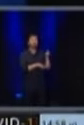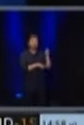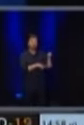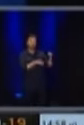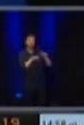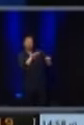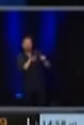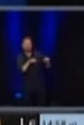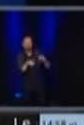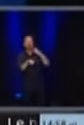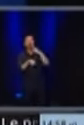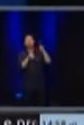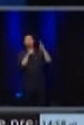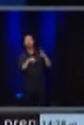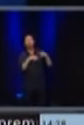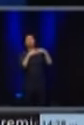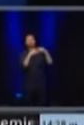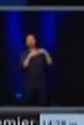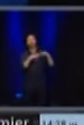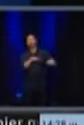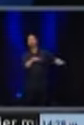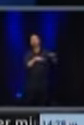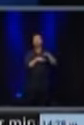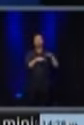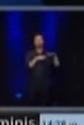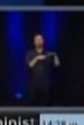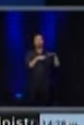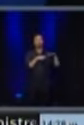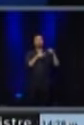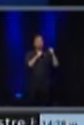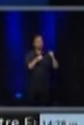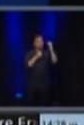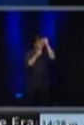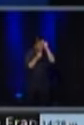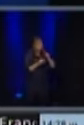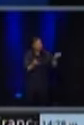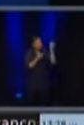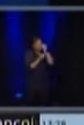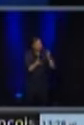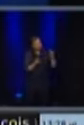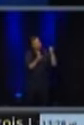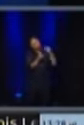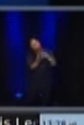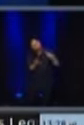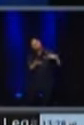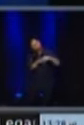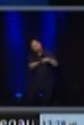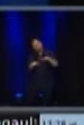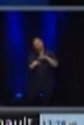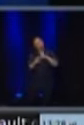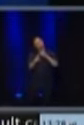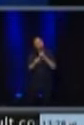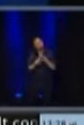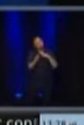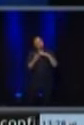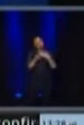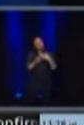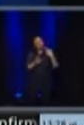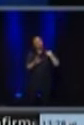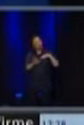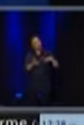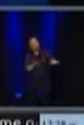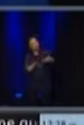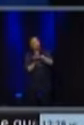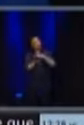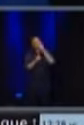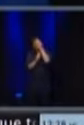les influenceurs, je vais les appeler comme ça, là, qui peuvent avoir un impact, surtout dans certaines communautés culturelles. Il y a